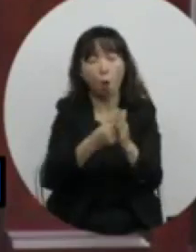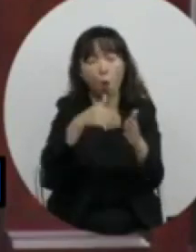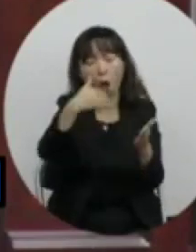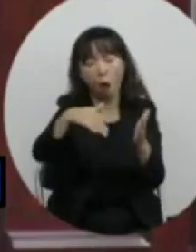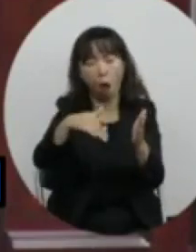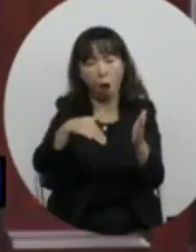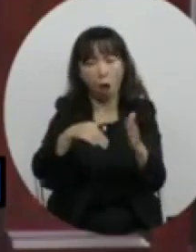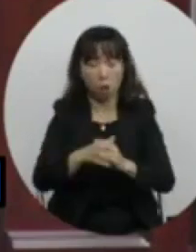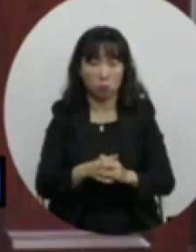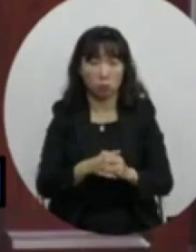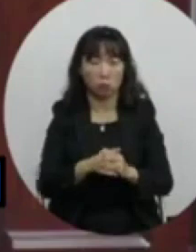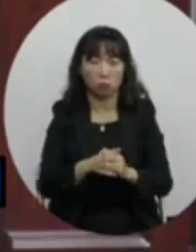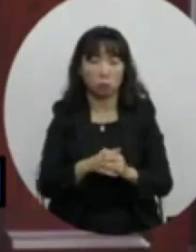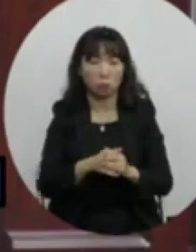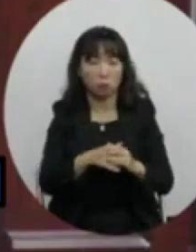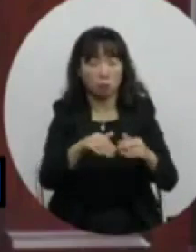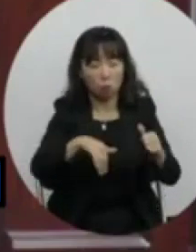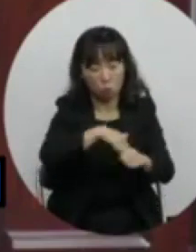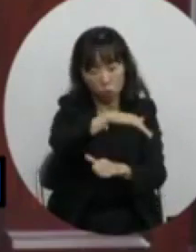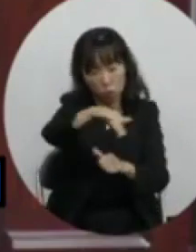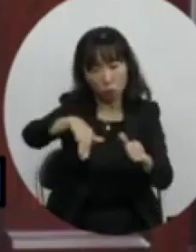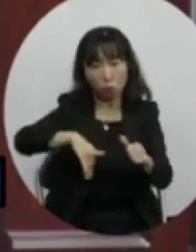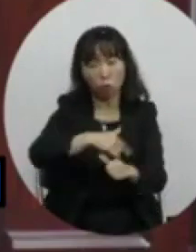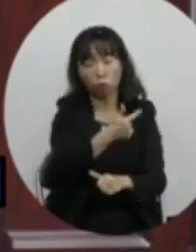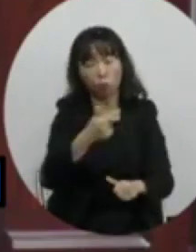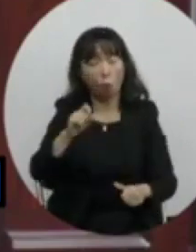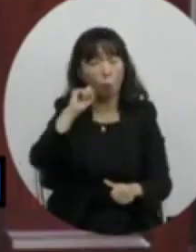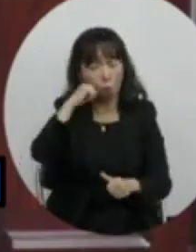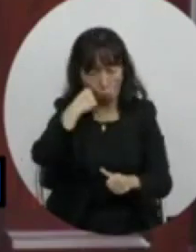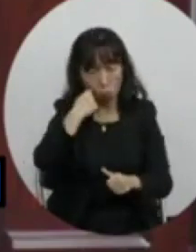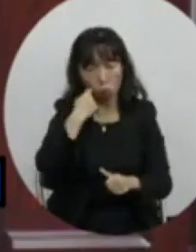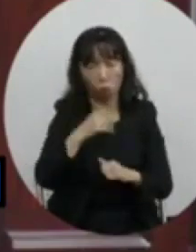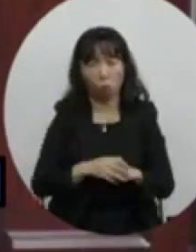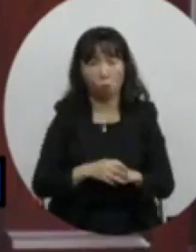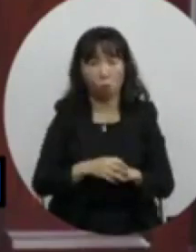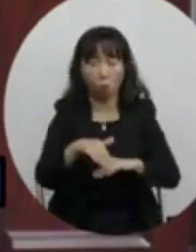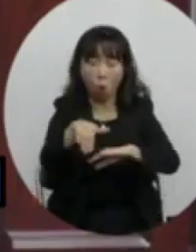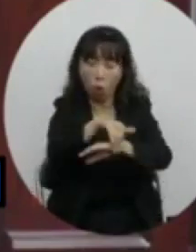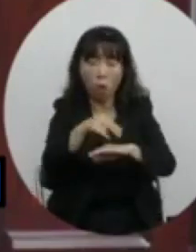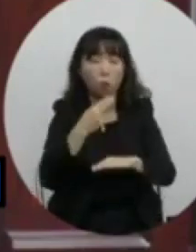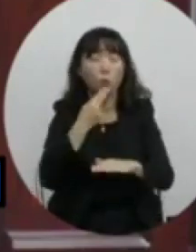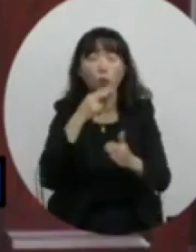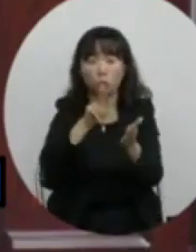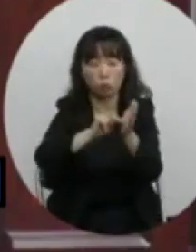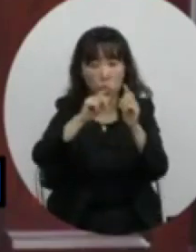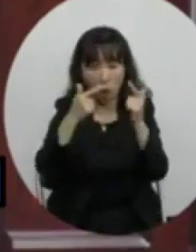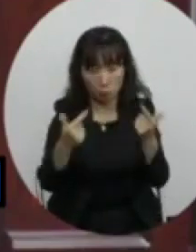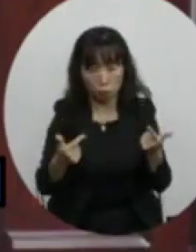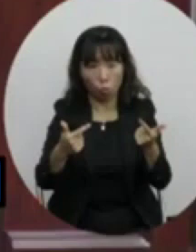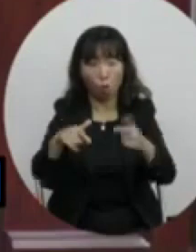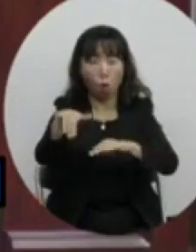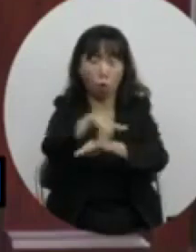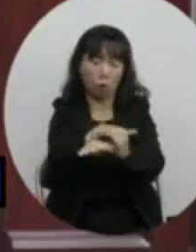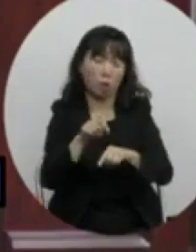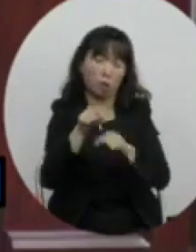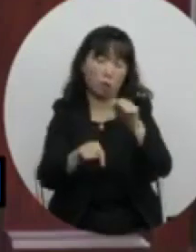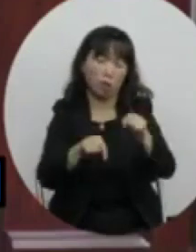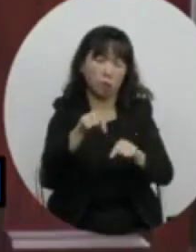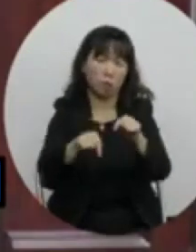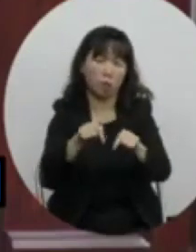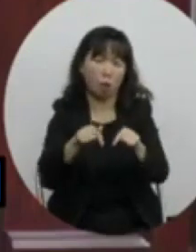문화예술 관광의 견인차가 되지 못하고 있습니다. 계획이 없는 것이 문제가 아니라 계획이 실행되지 못하는